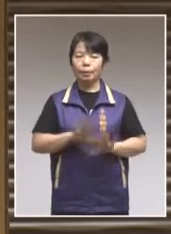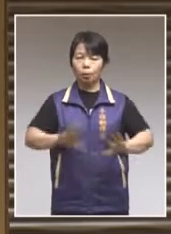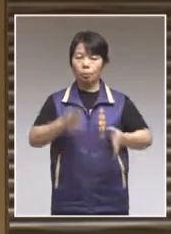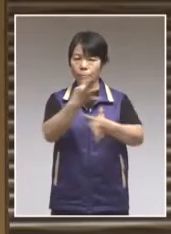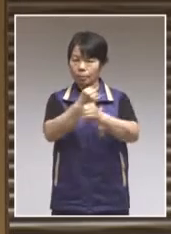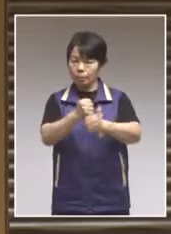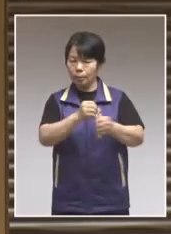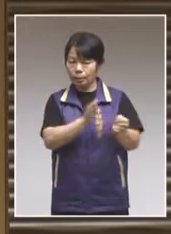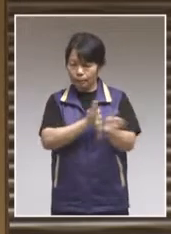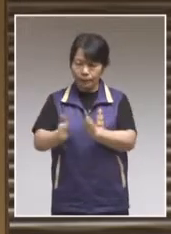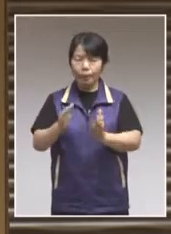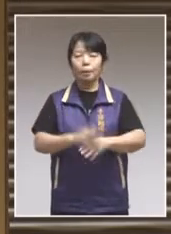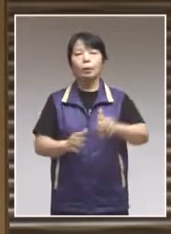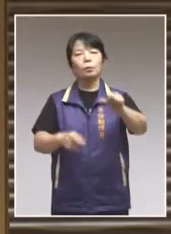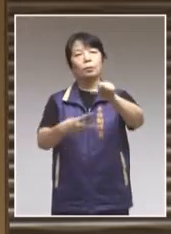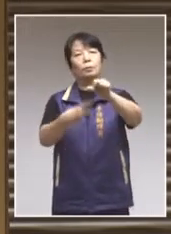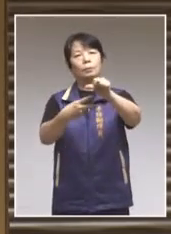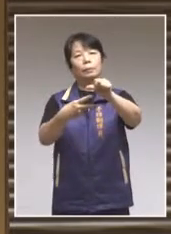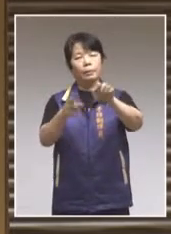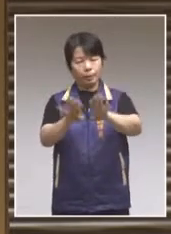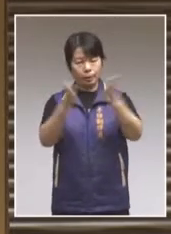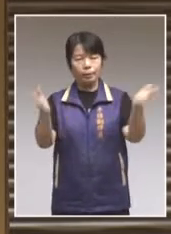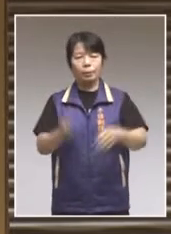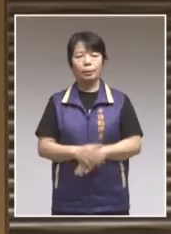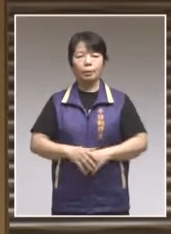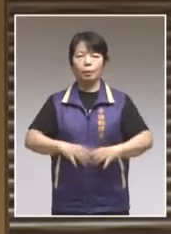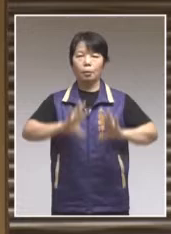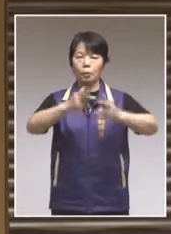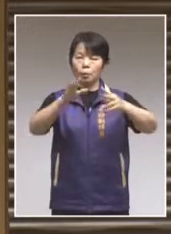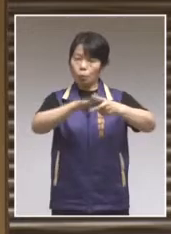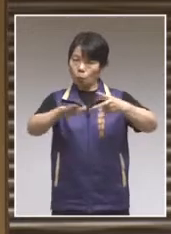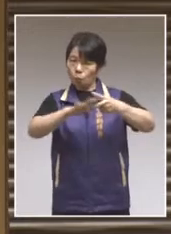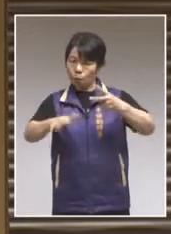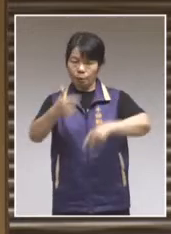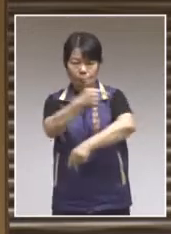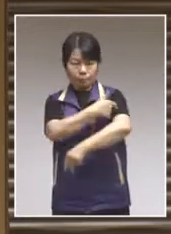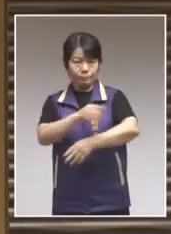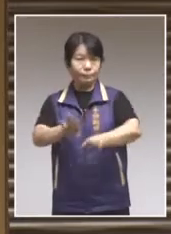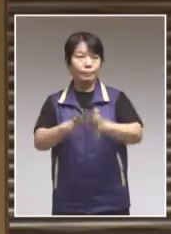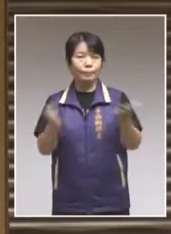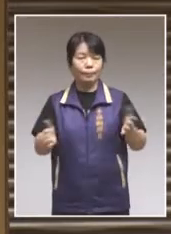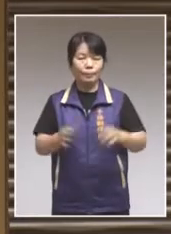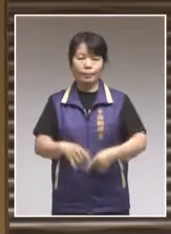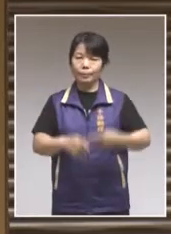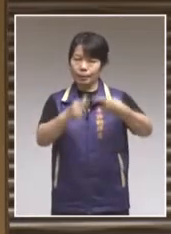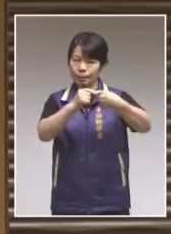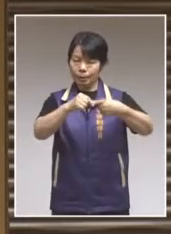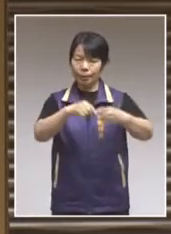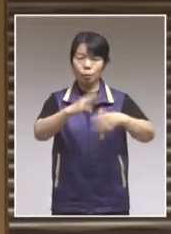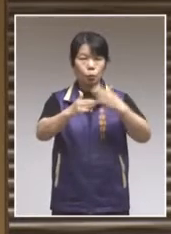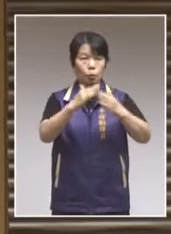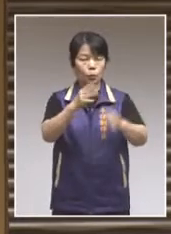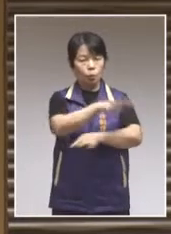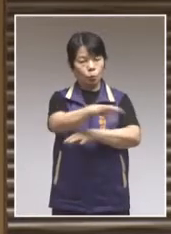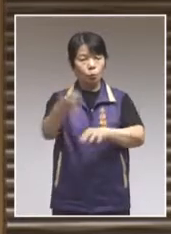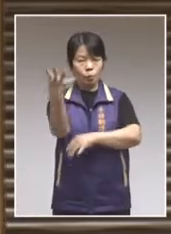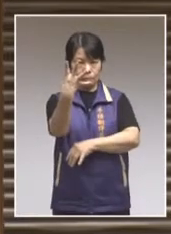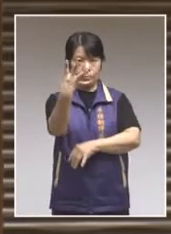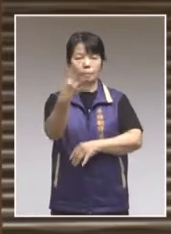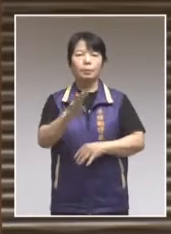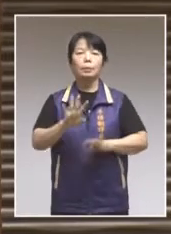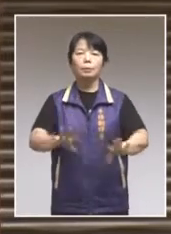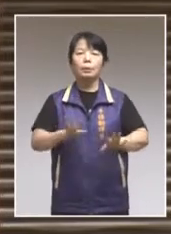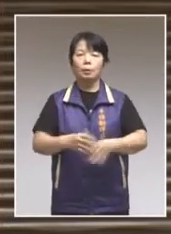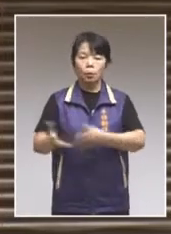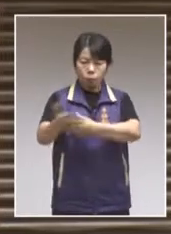程，5月2号开始施打这个国小的这个疫苗哈。那第一天安排有4所学校，那我们收